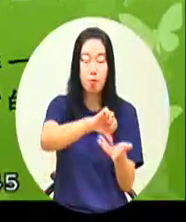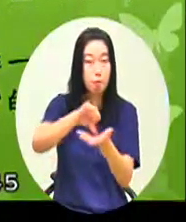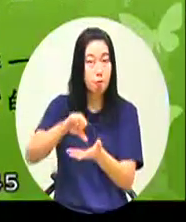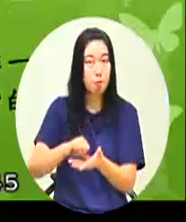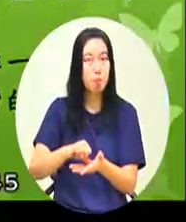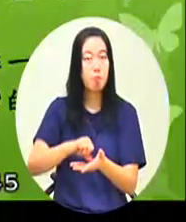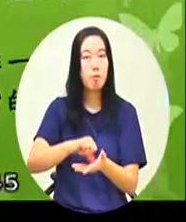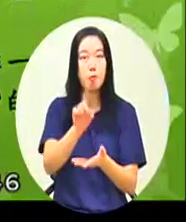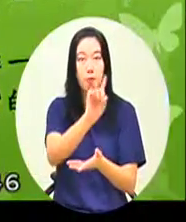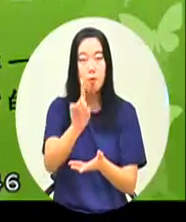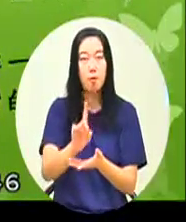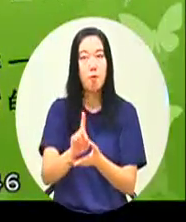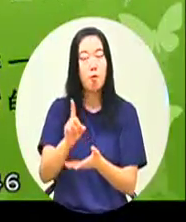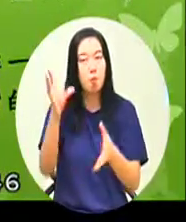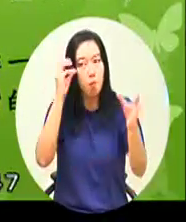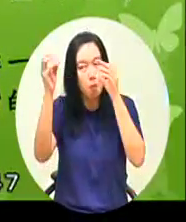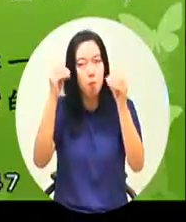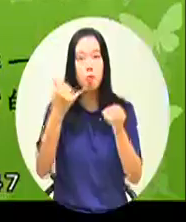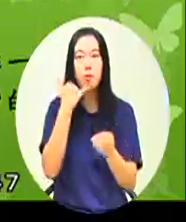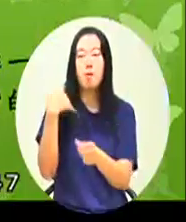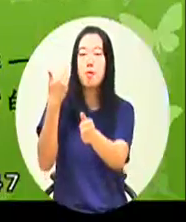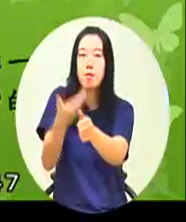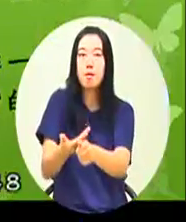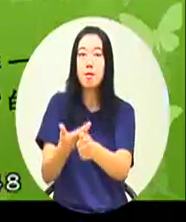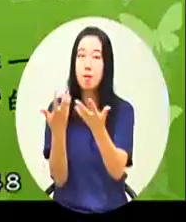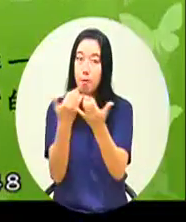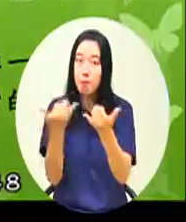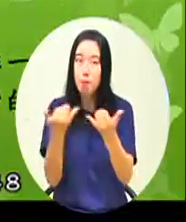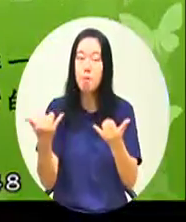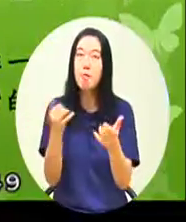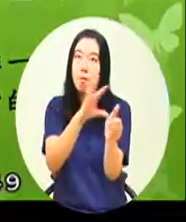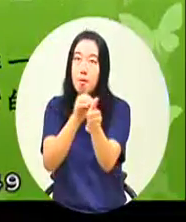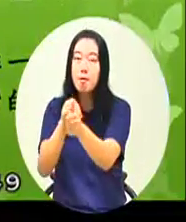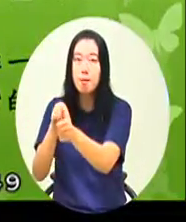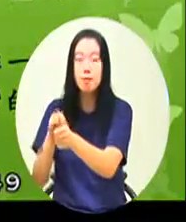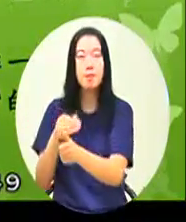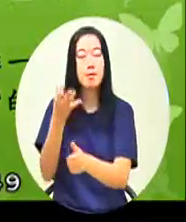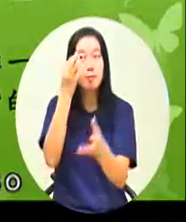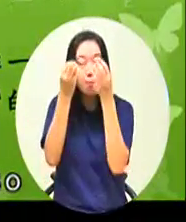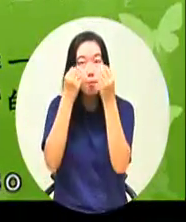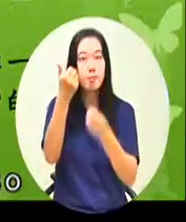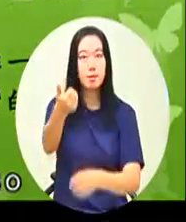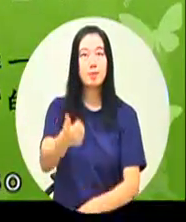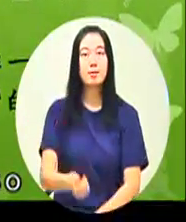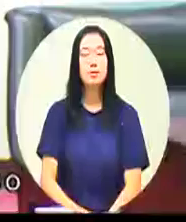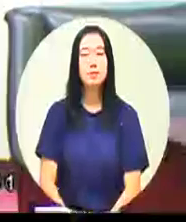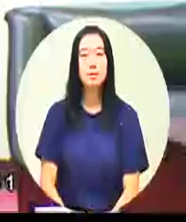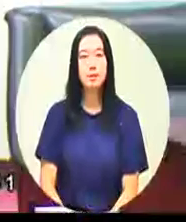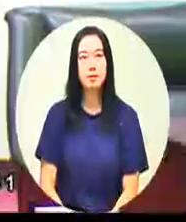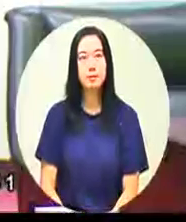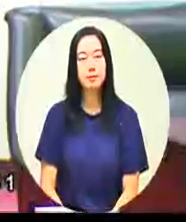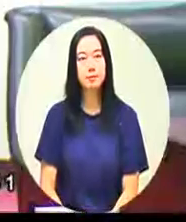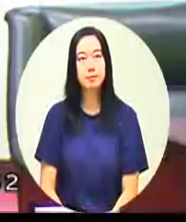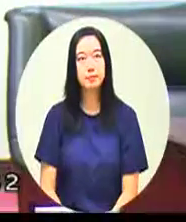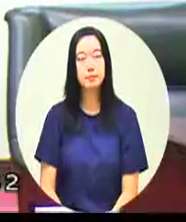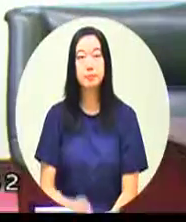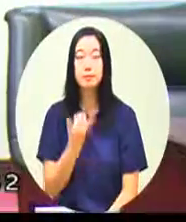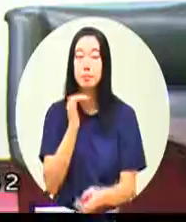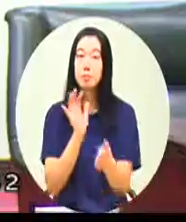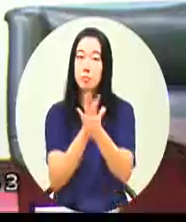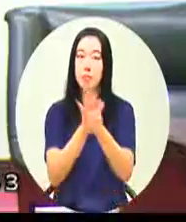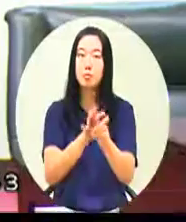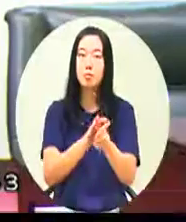予这个囡仔人先去，会当去了解到整个这个农村的生活过程当中的生态认